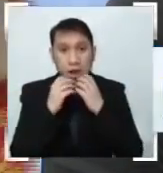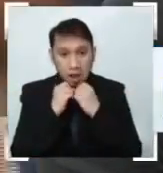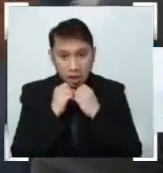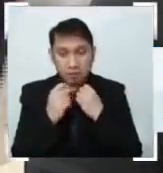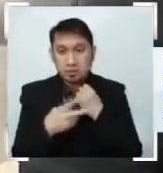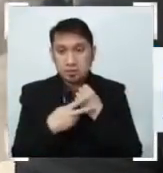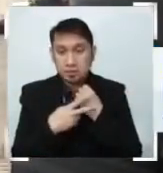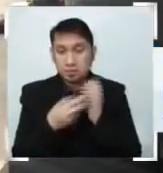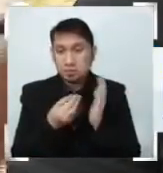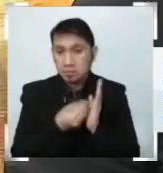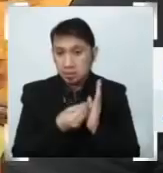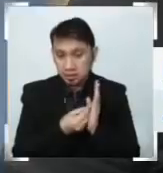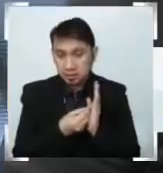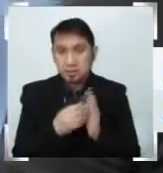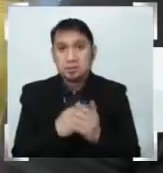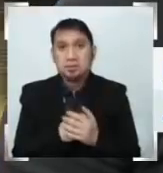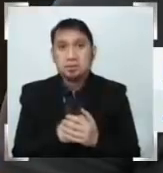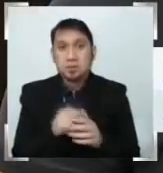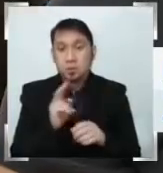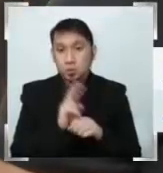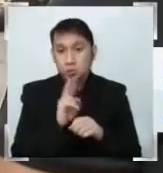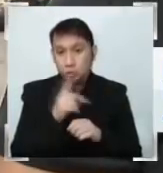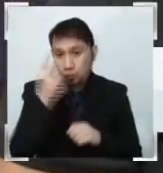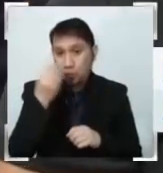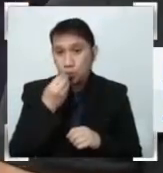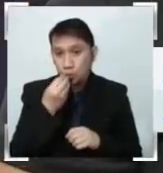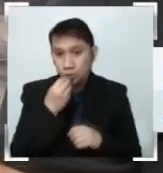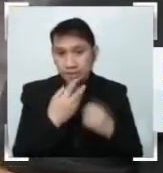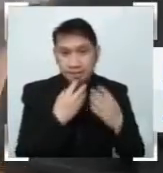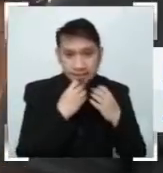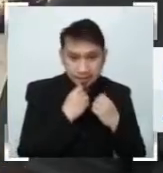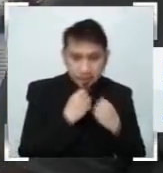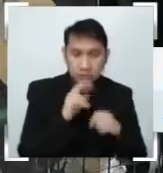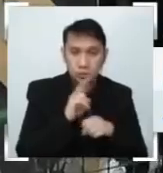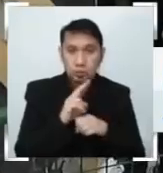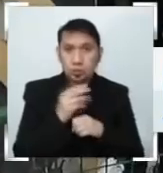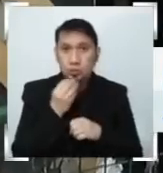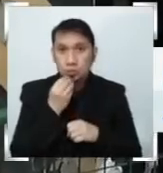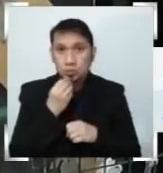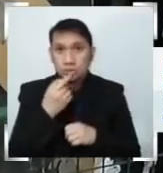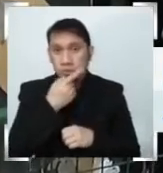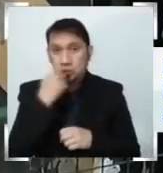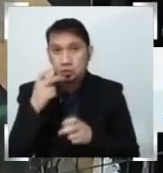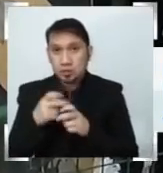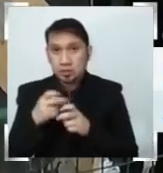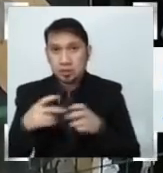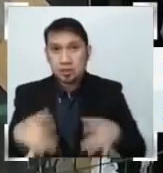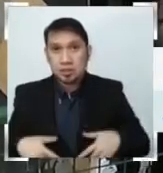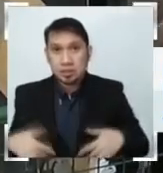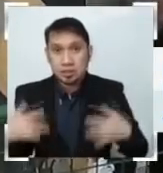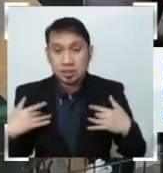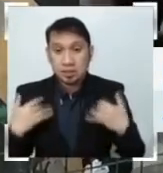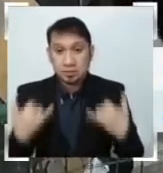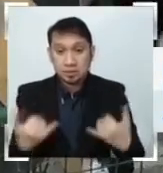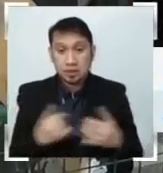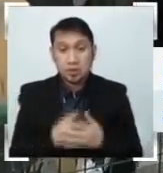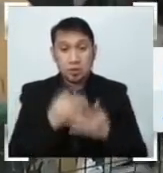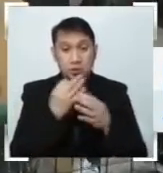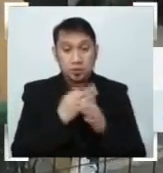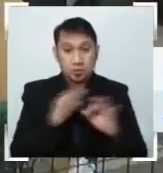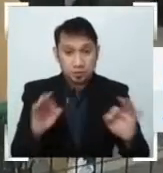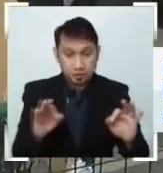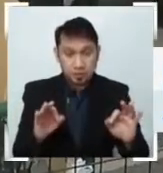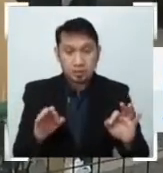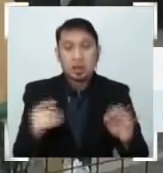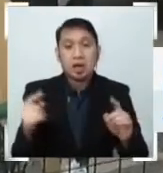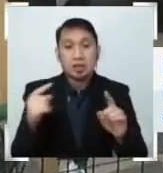tsaka panginom ng tubig. Kasi mahirap po buhay ngayon eh. Pero ang libreng sakay baka hanggang Disyembre na lang o